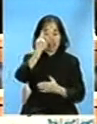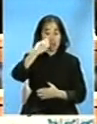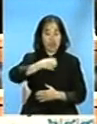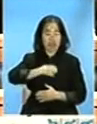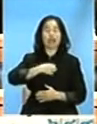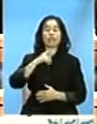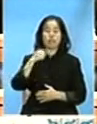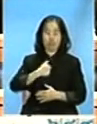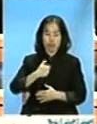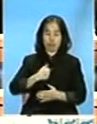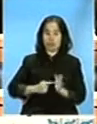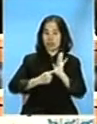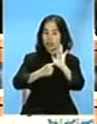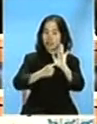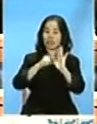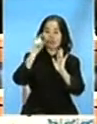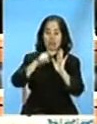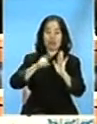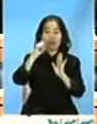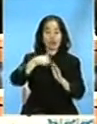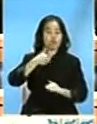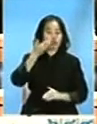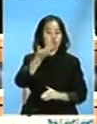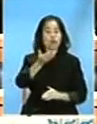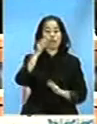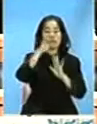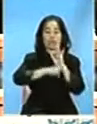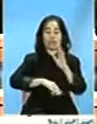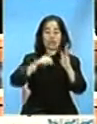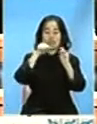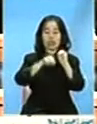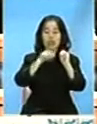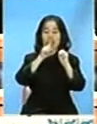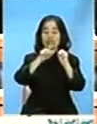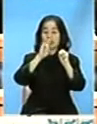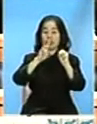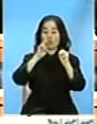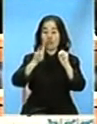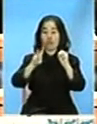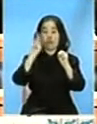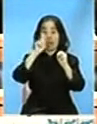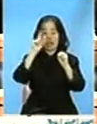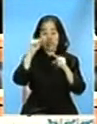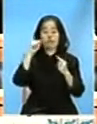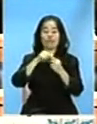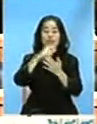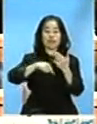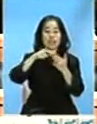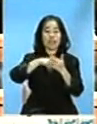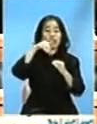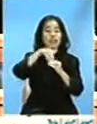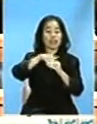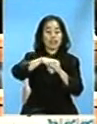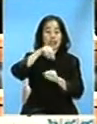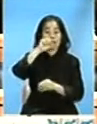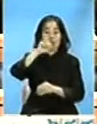อว่าให้แปลผมจะขอแปลยติมาตรา112อย่างนี้นะครับการเลือกตั้งสมาชิกวุฒิสภ